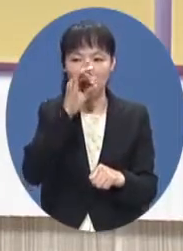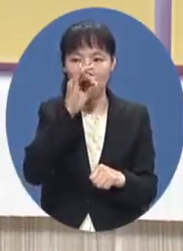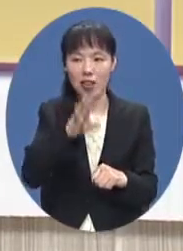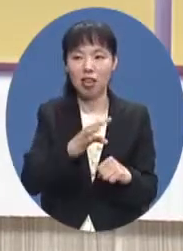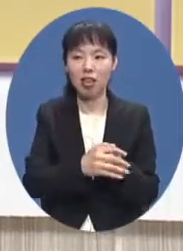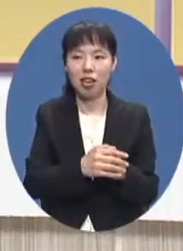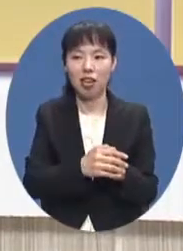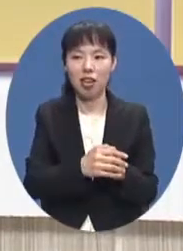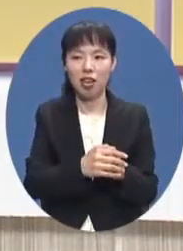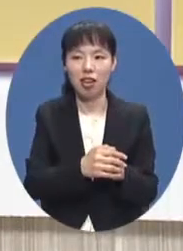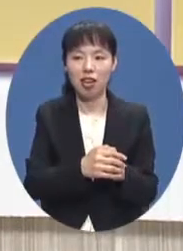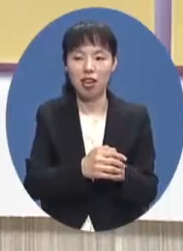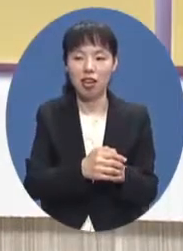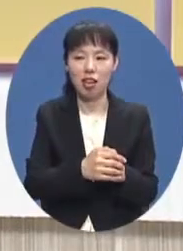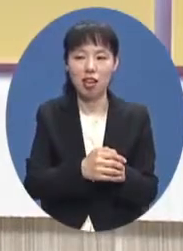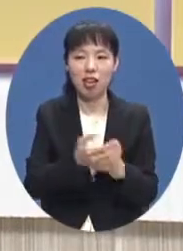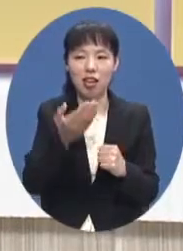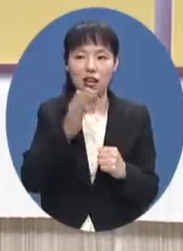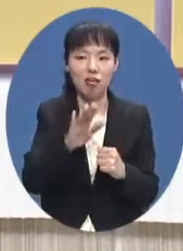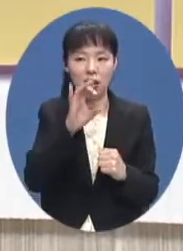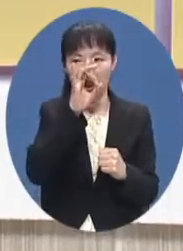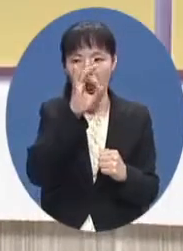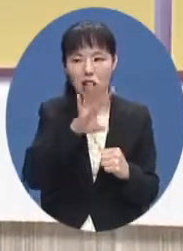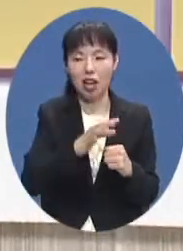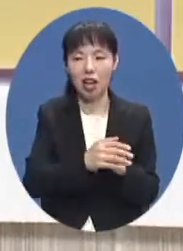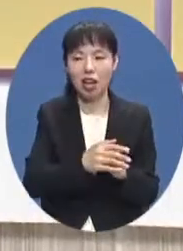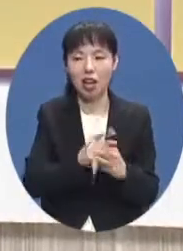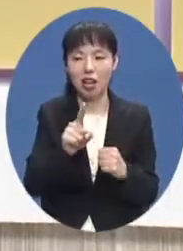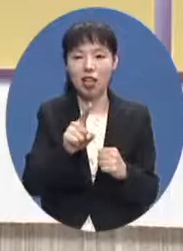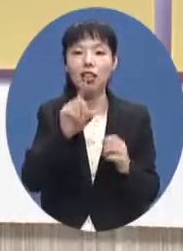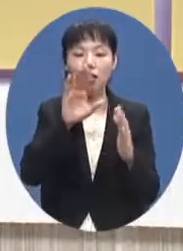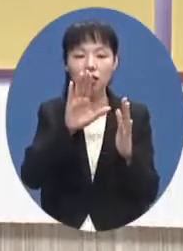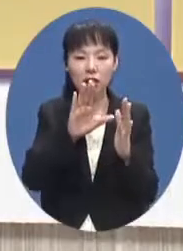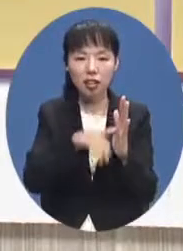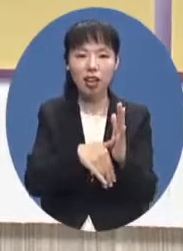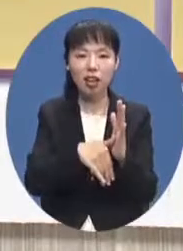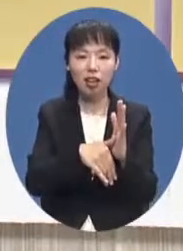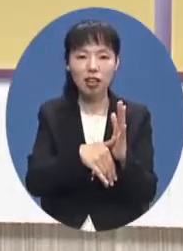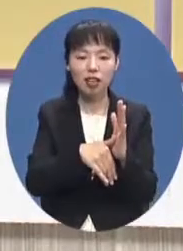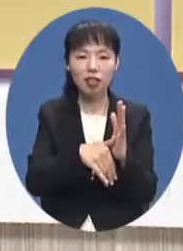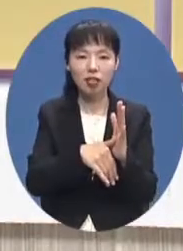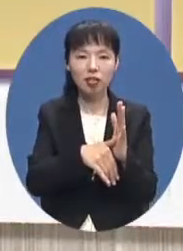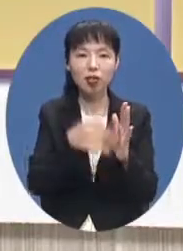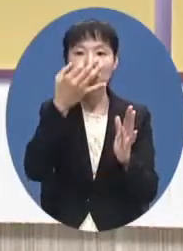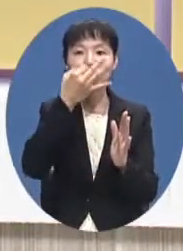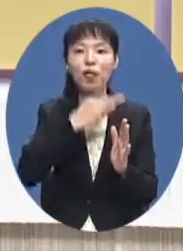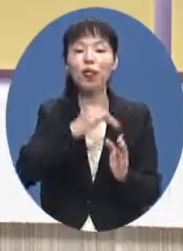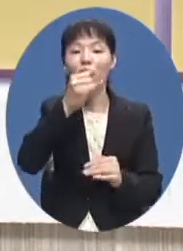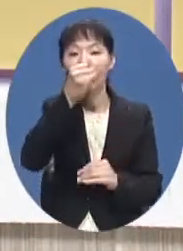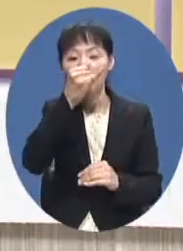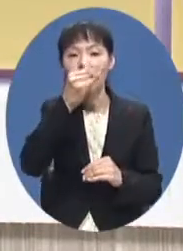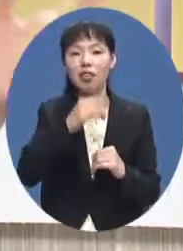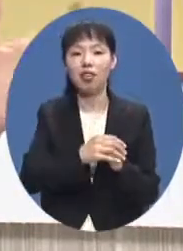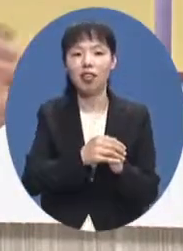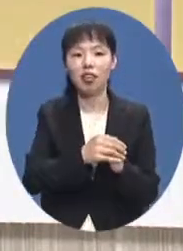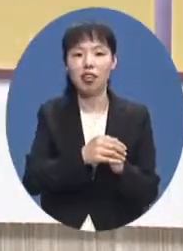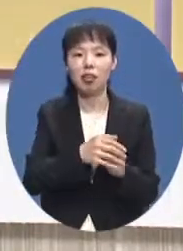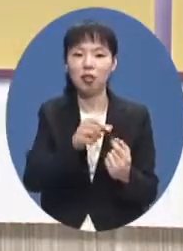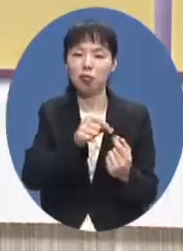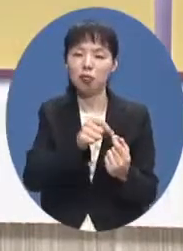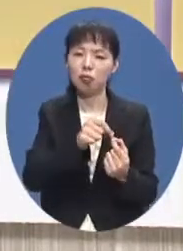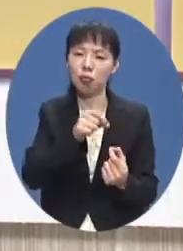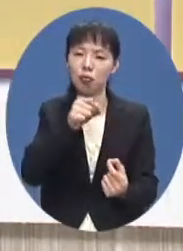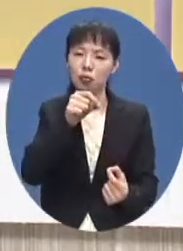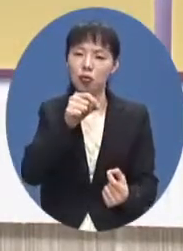봐라, 얼마나 잘하는지. 그러면 막, 하지만 그렇게 되면은 그 당신은 약효가 있어요. 효과가 그런데요, 있어요. 이게 장기적으로 가면,